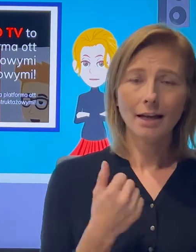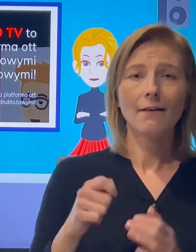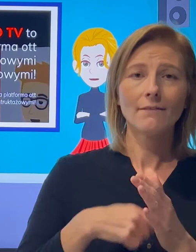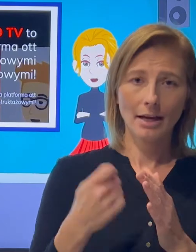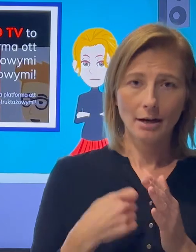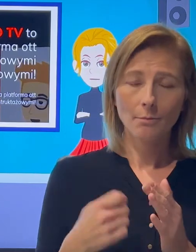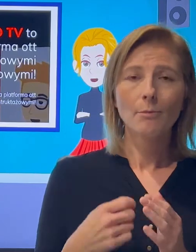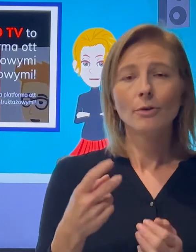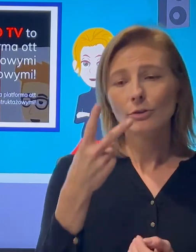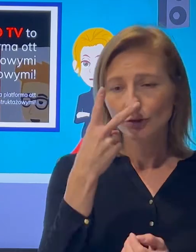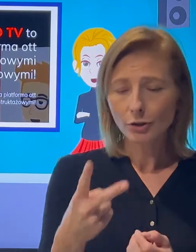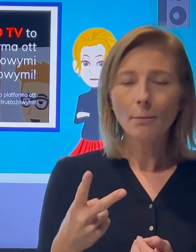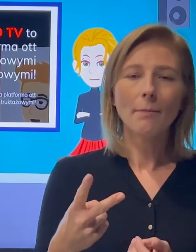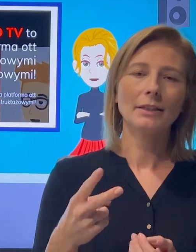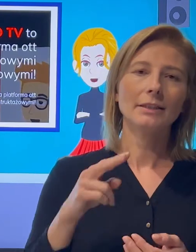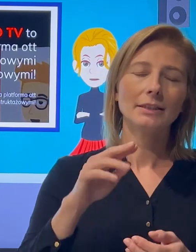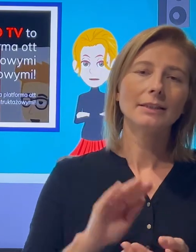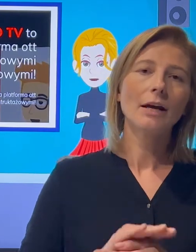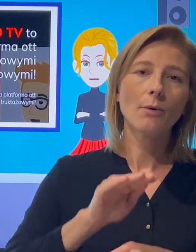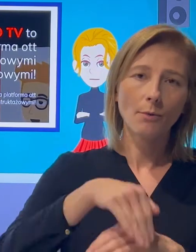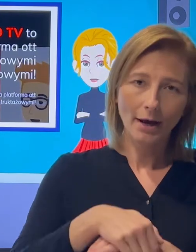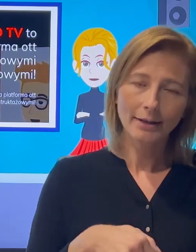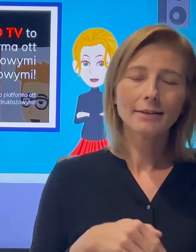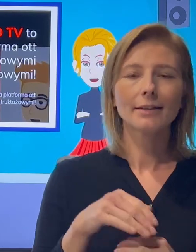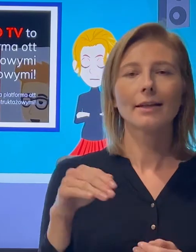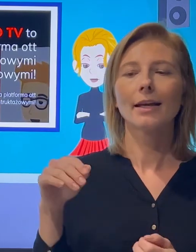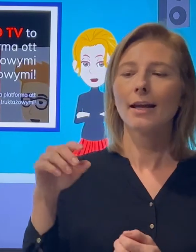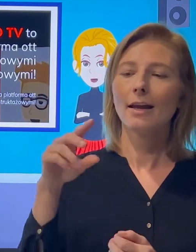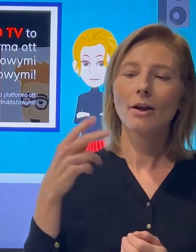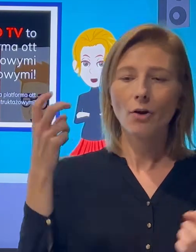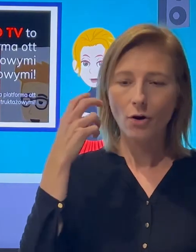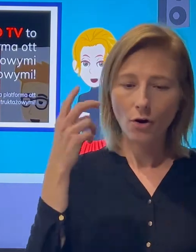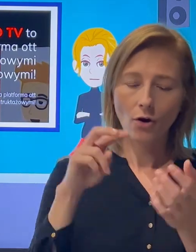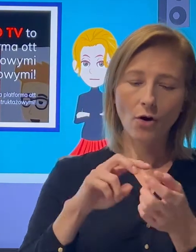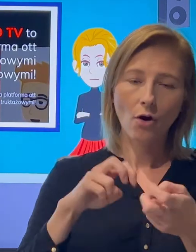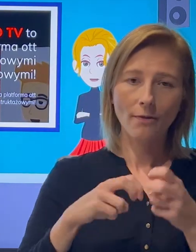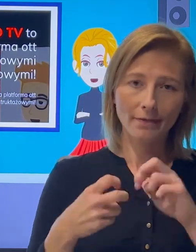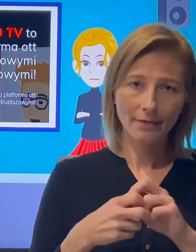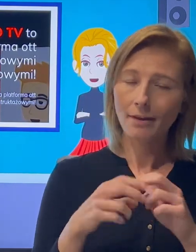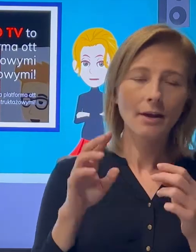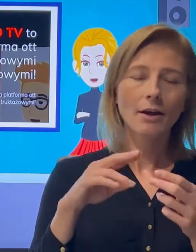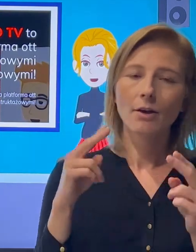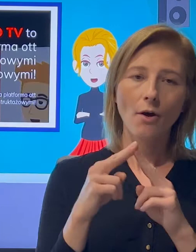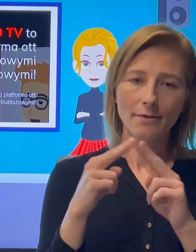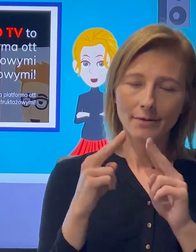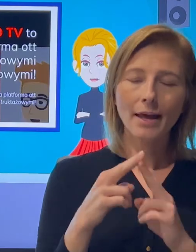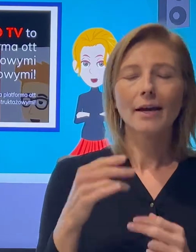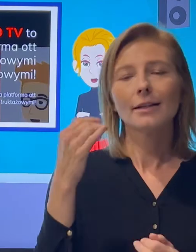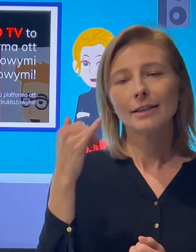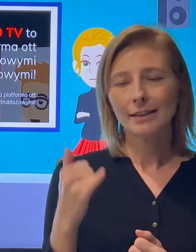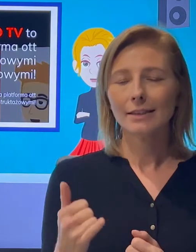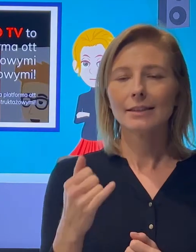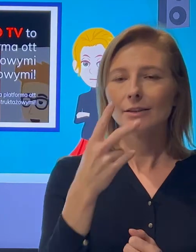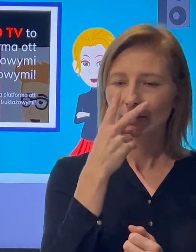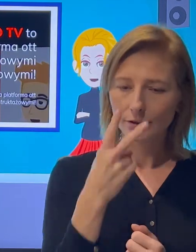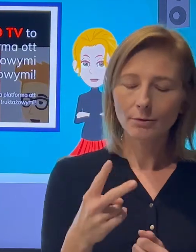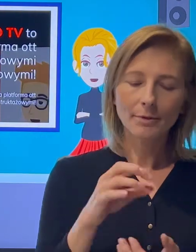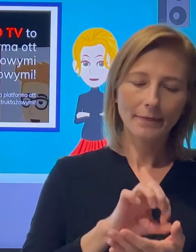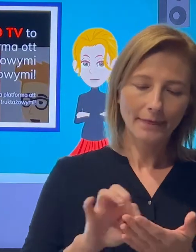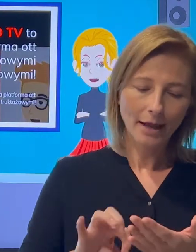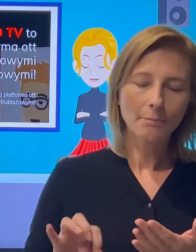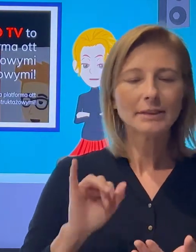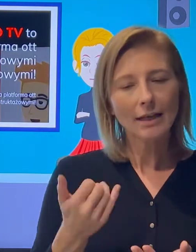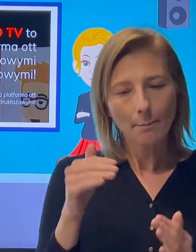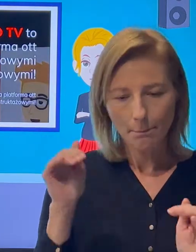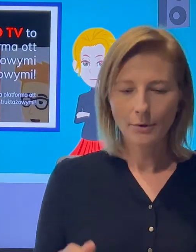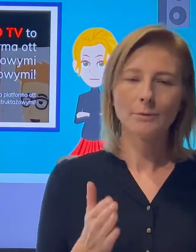zakładkę Kontakt na naszej platformie i napisz nam, jak moglibyśmy Ci pomóc i zaproponuj temat, który Twoim zdaniem powinniśmy omówić w naszych